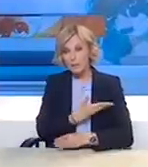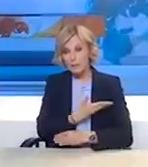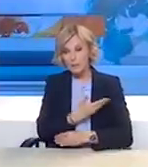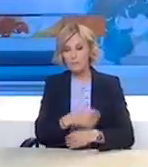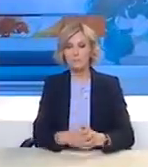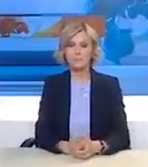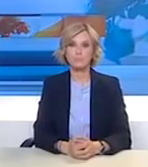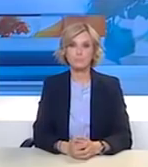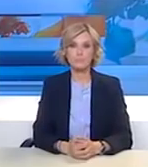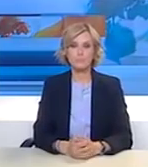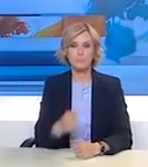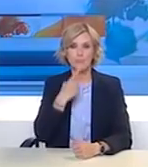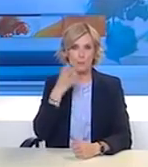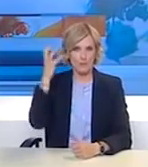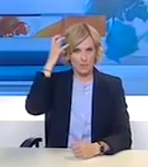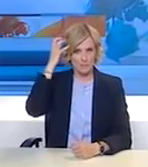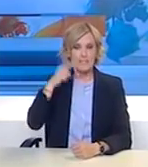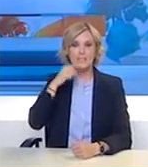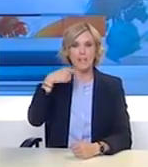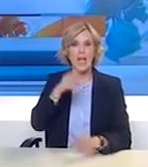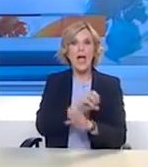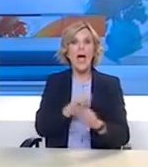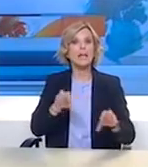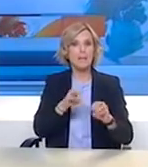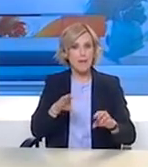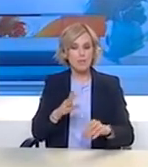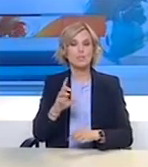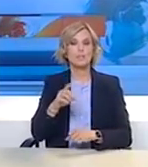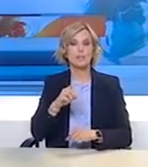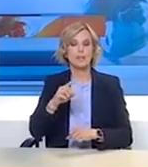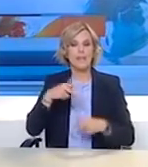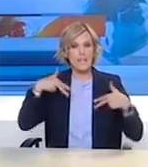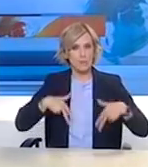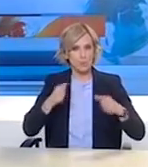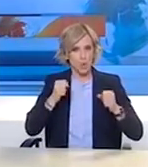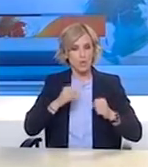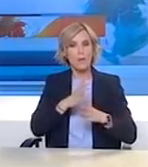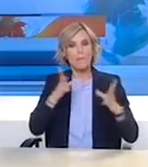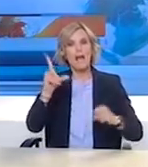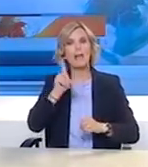Να συμπενθυμίσουμε ότι η επόμενη ενημέρωση από το Υπουργείο Υγείας θα πραγματοποιηθεί τη Μεγάλη Δευτέρα, 13 Απριλίου. Σας ευχαριστούμε πολύ.